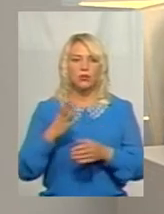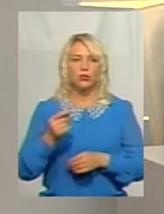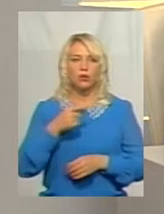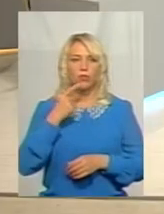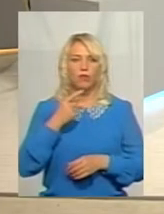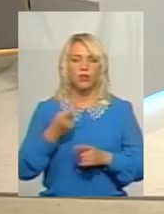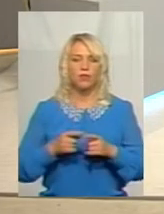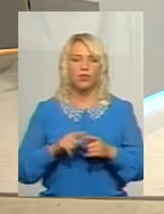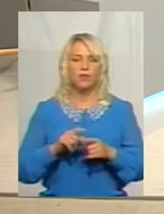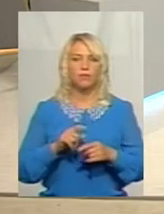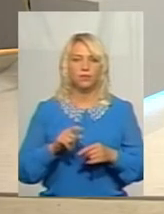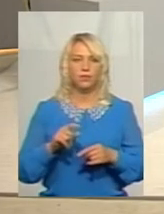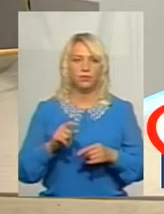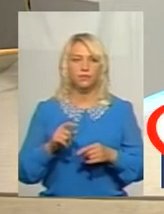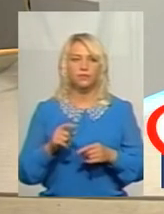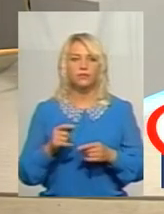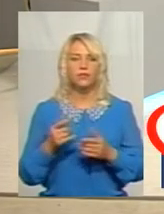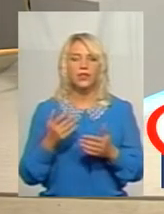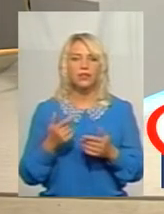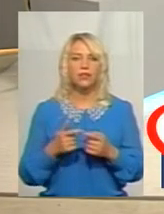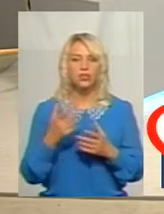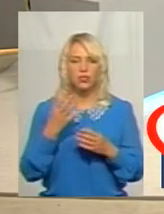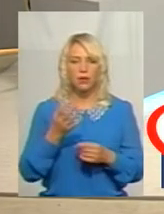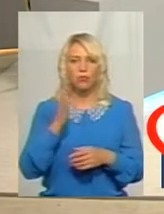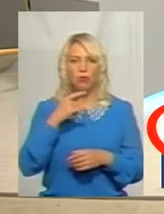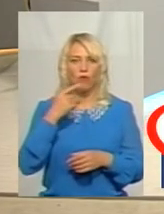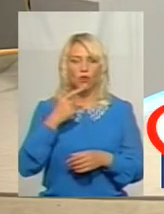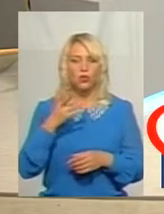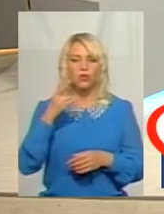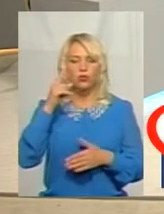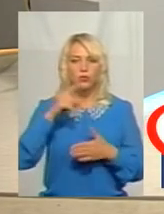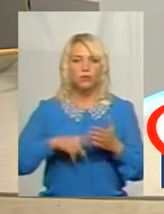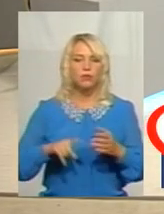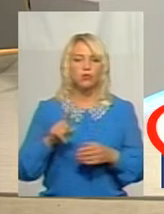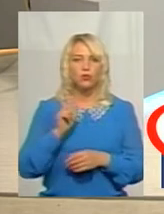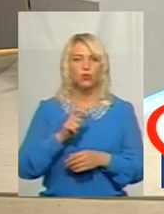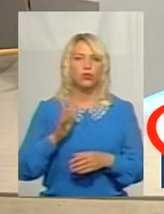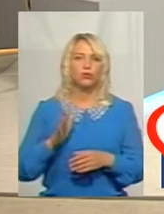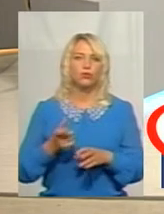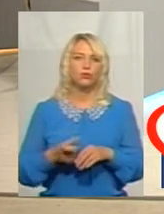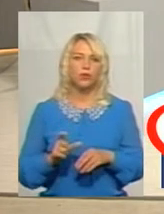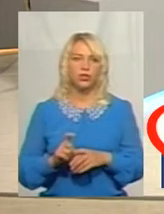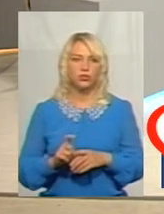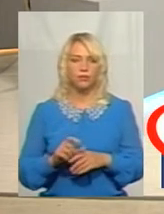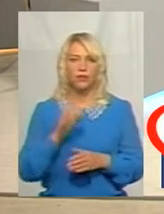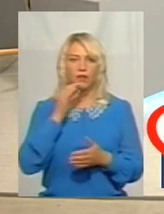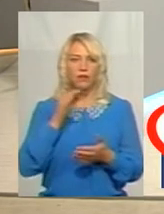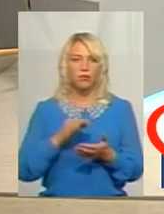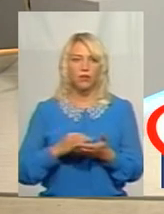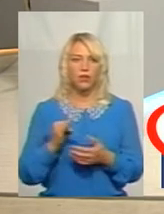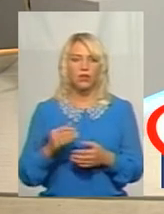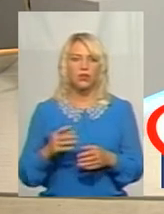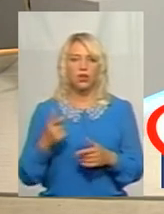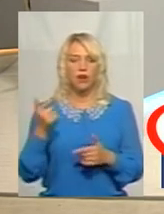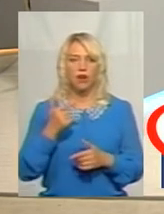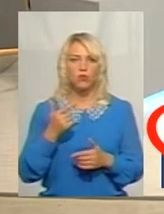настільки нас виправдана в місті, але я сподіваюся, що з часом все-таки люди будуть більш відповідальніше і